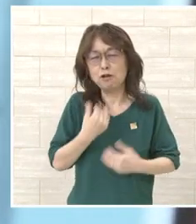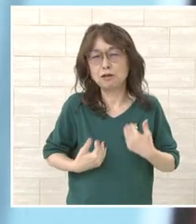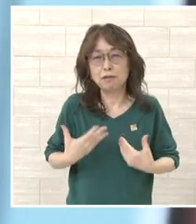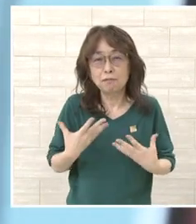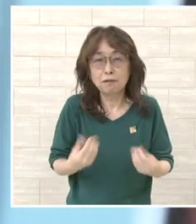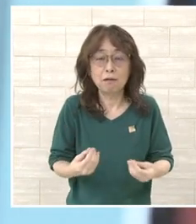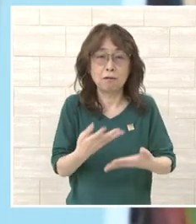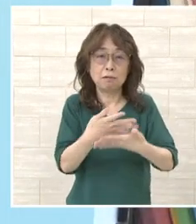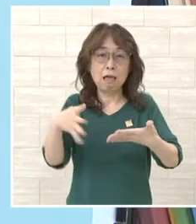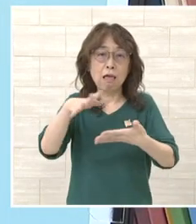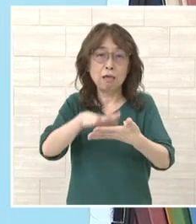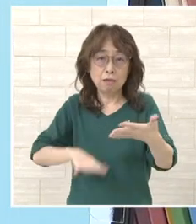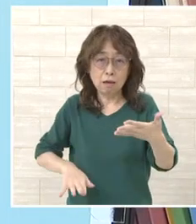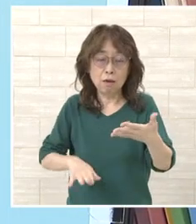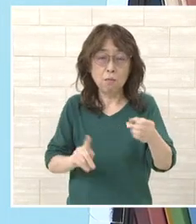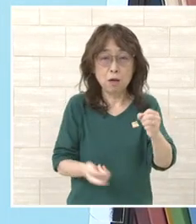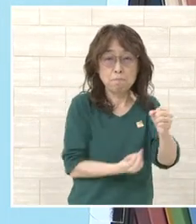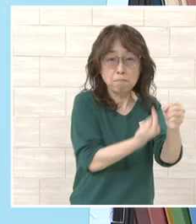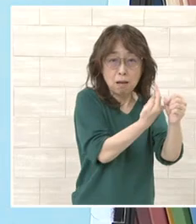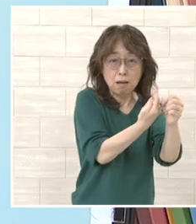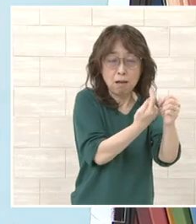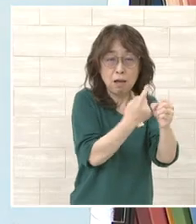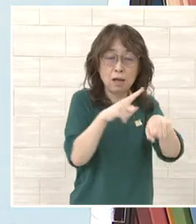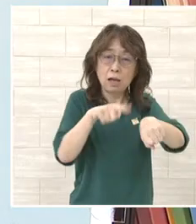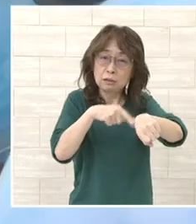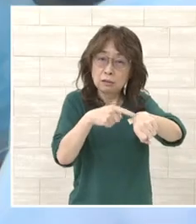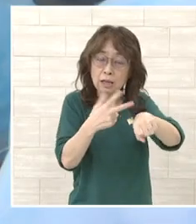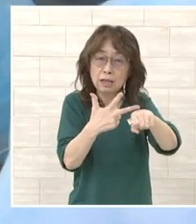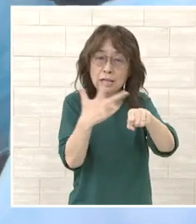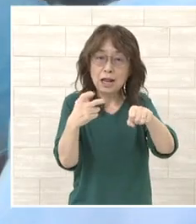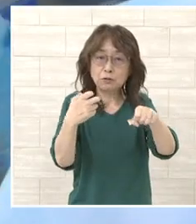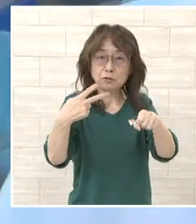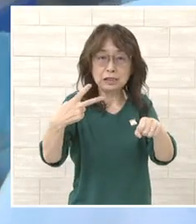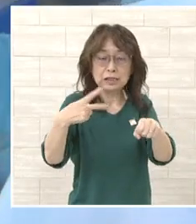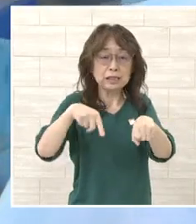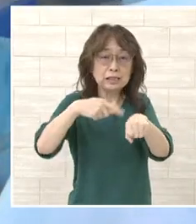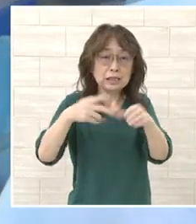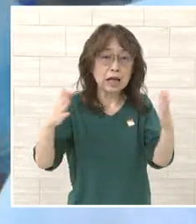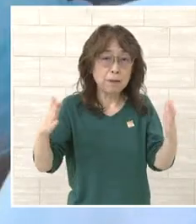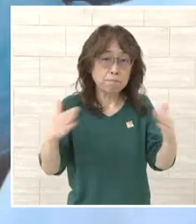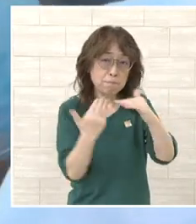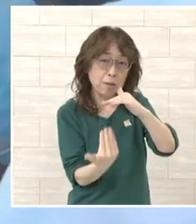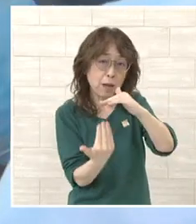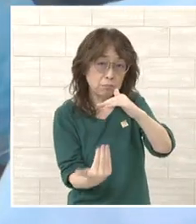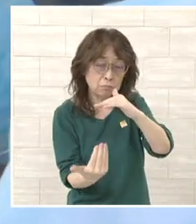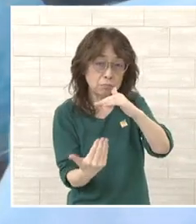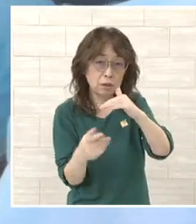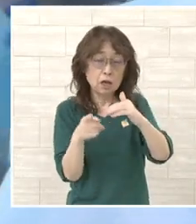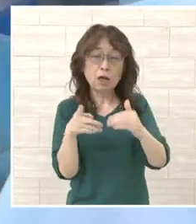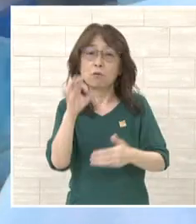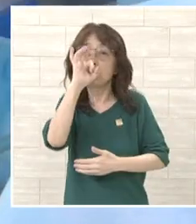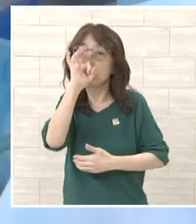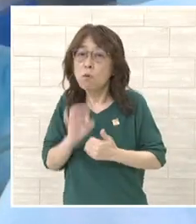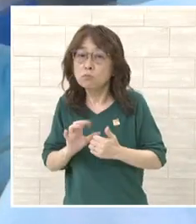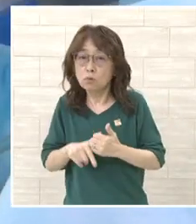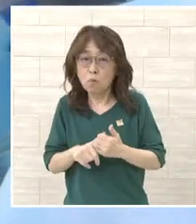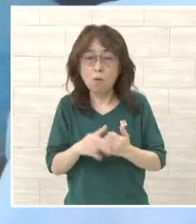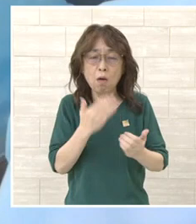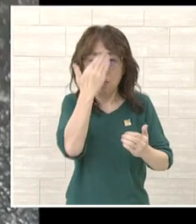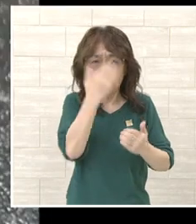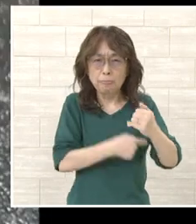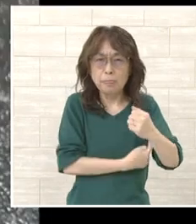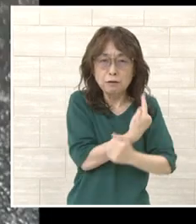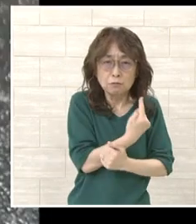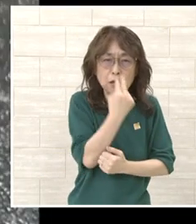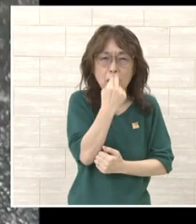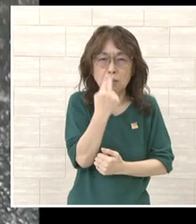データでは発症から72時間未満の患者がゾコーバを飲むと熱や鼻水などの症状が改善され